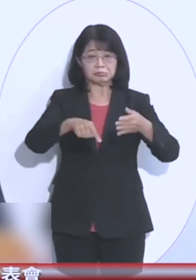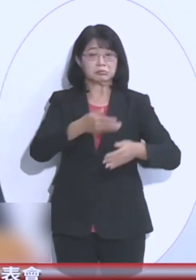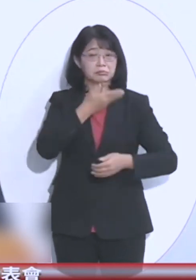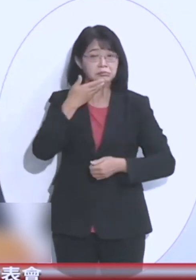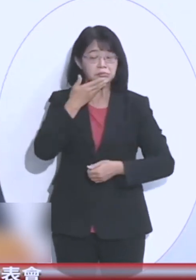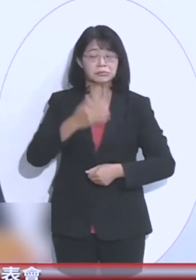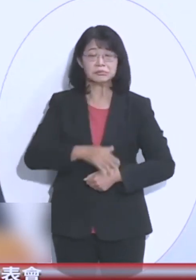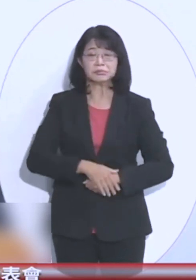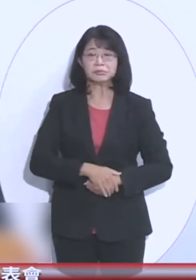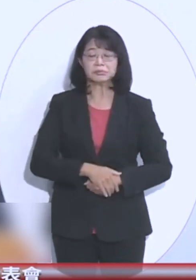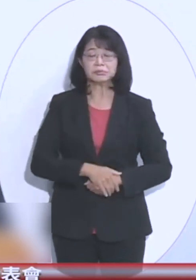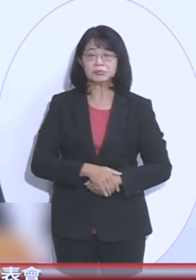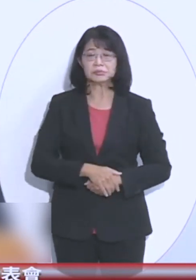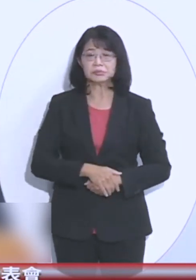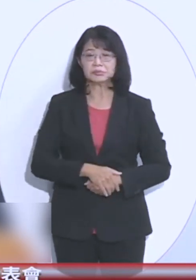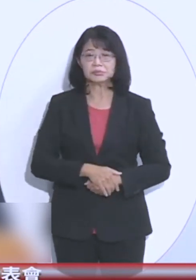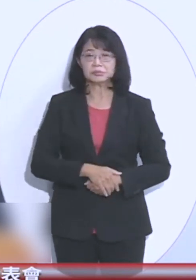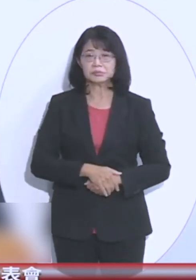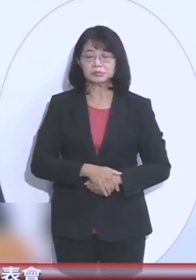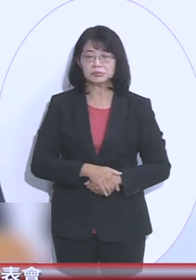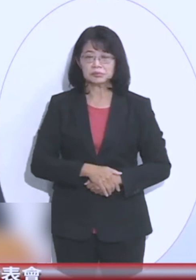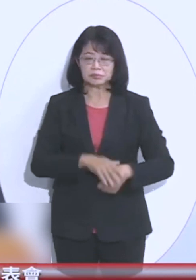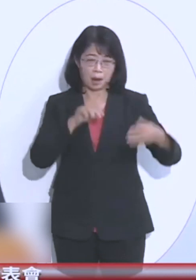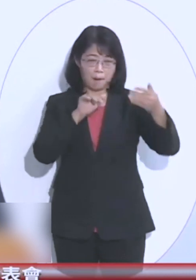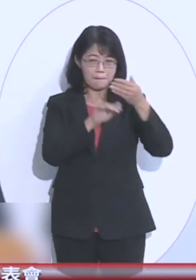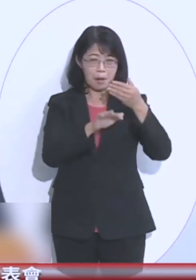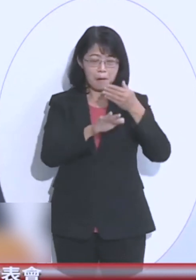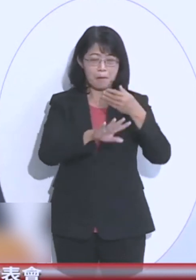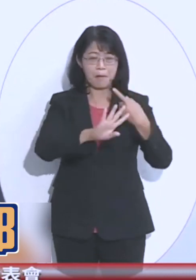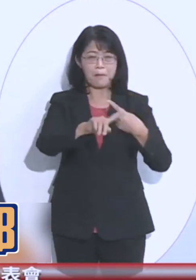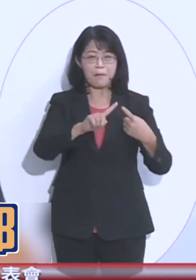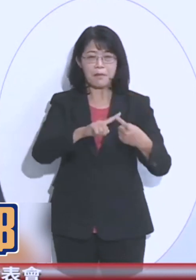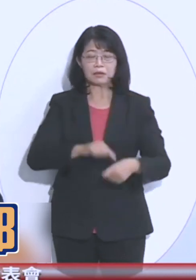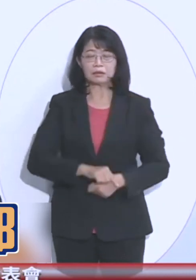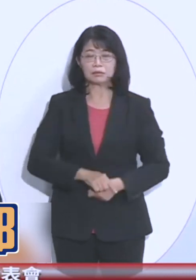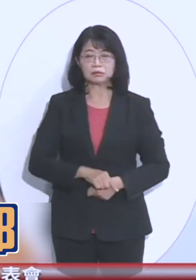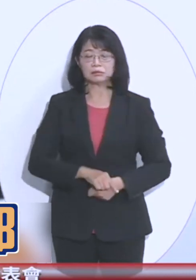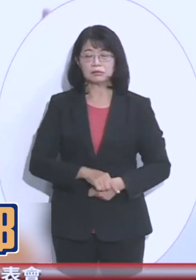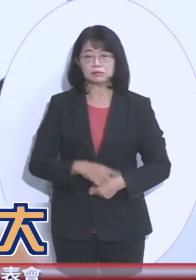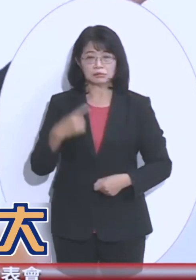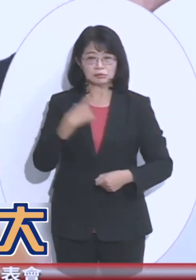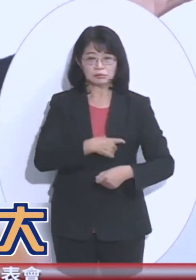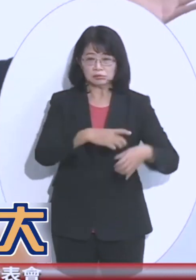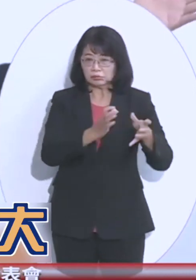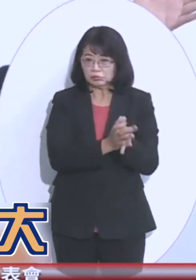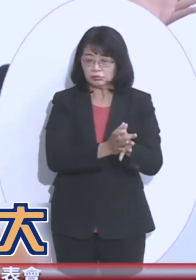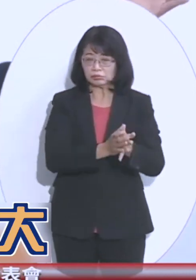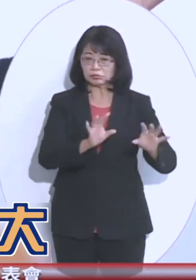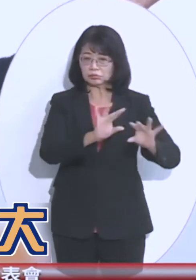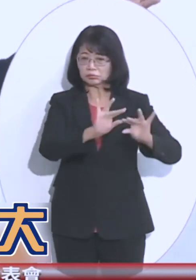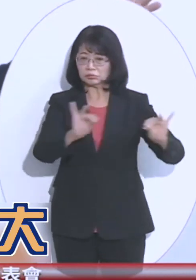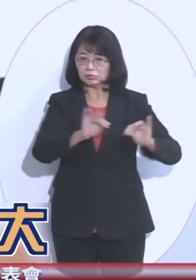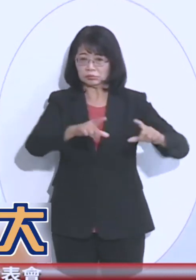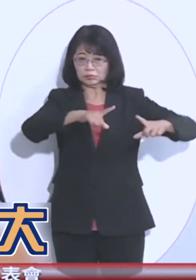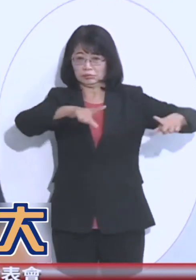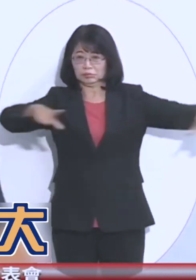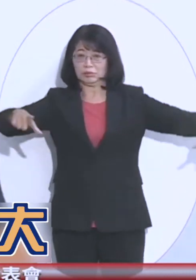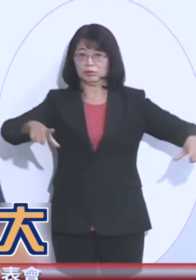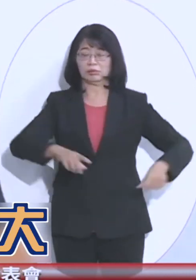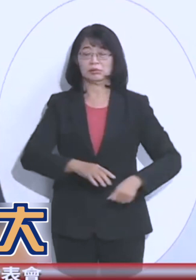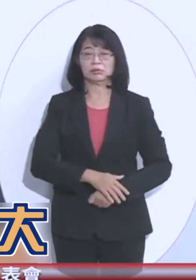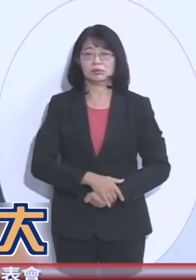你修化他人。你甲想看你的竞选总部一块土地遐大